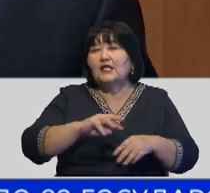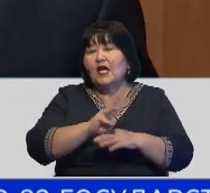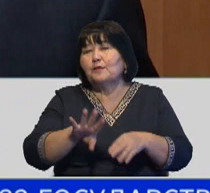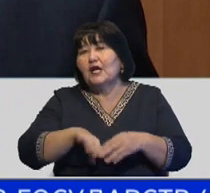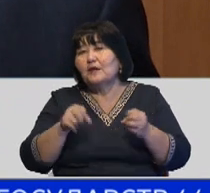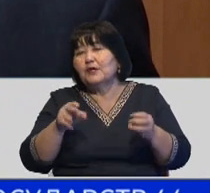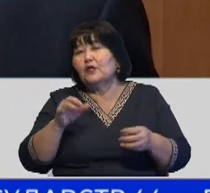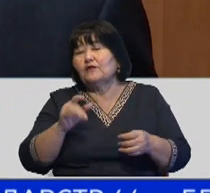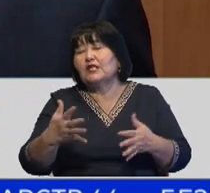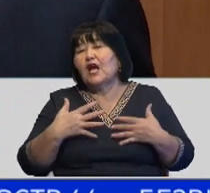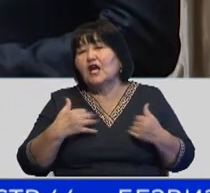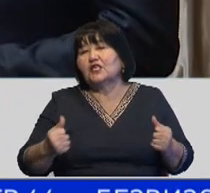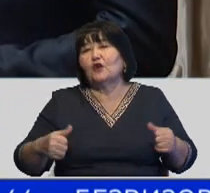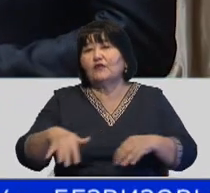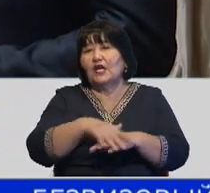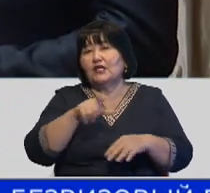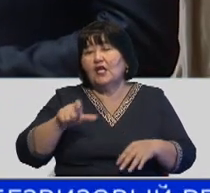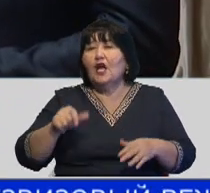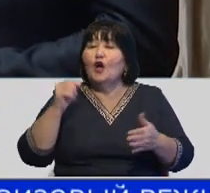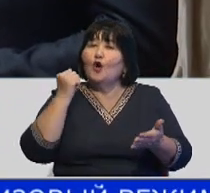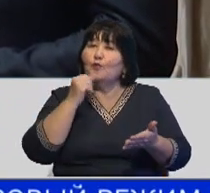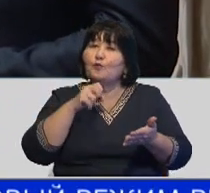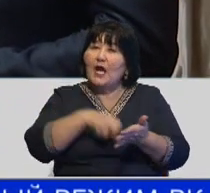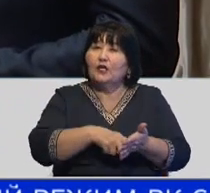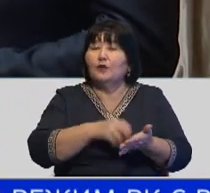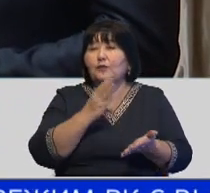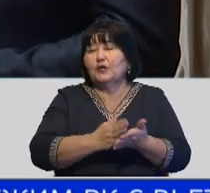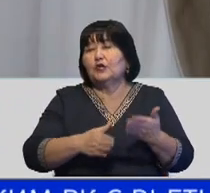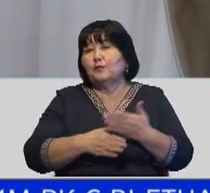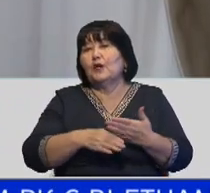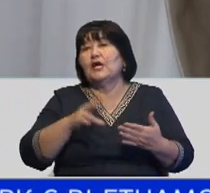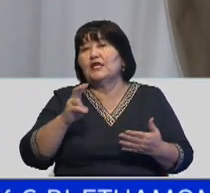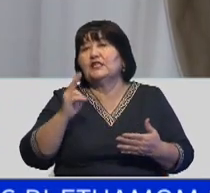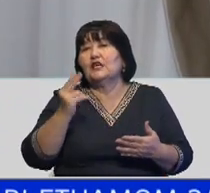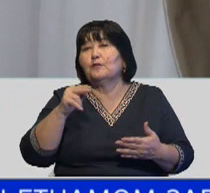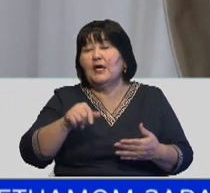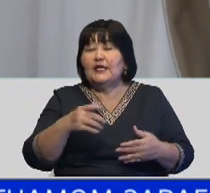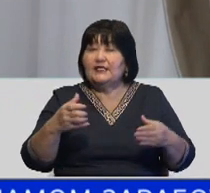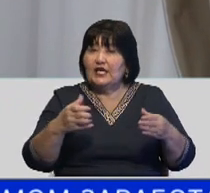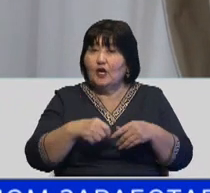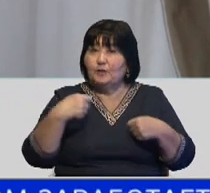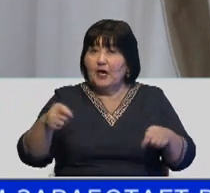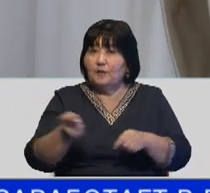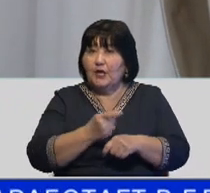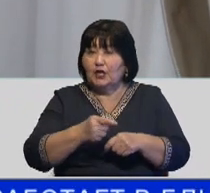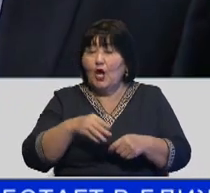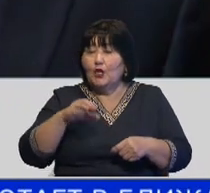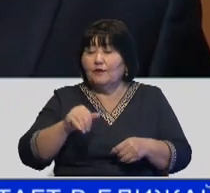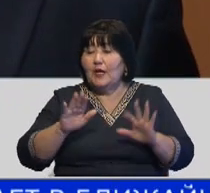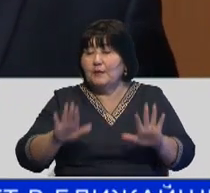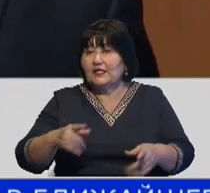безопасности товаров для здоровья населения маркировка проводится с помощью ЭЦП в случае если компания продаёт свой товар местным